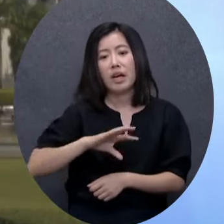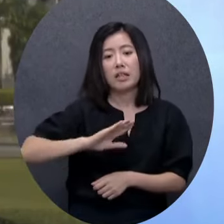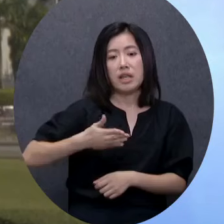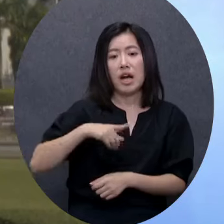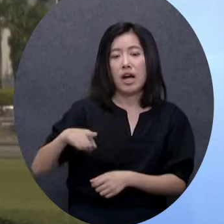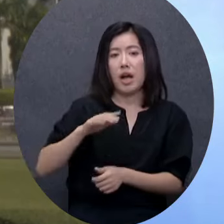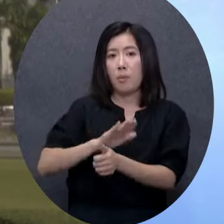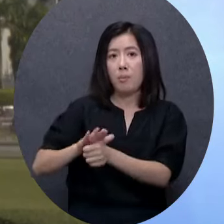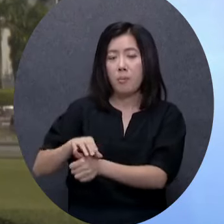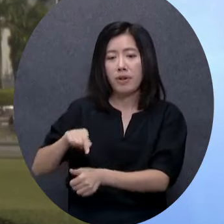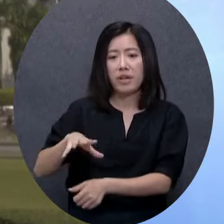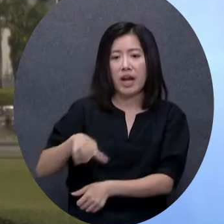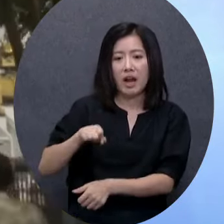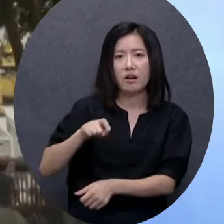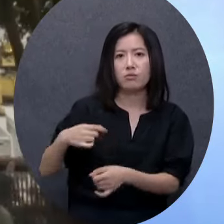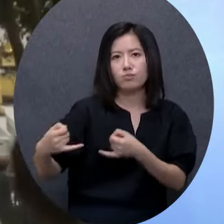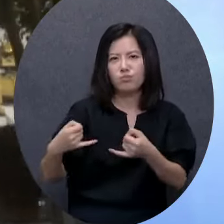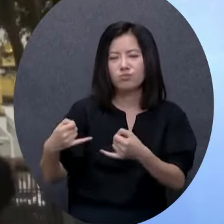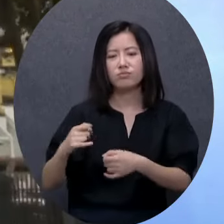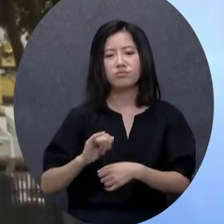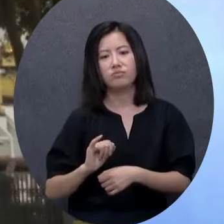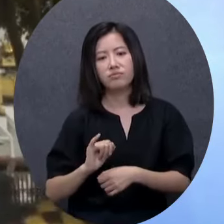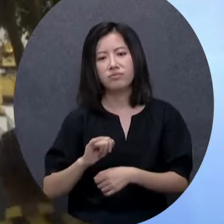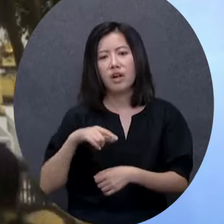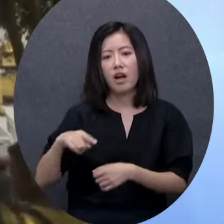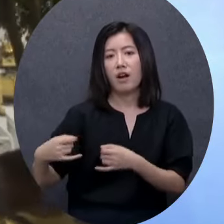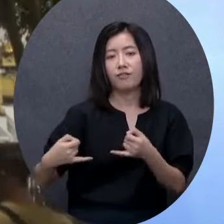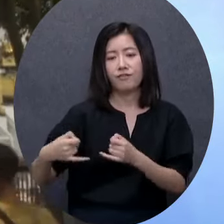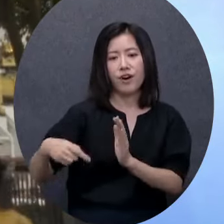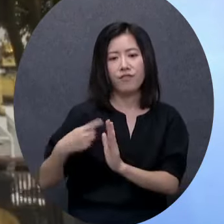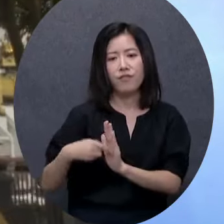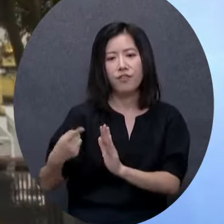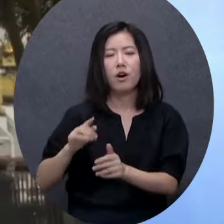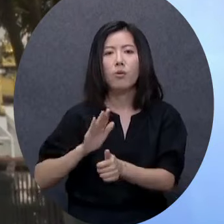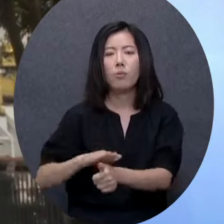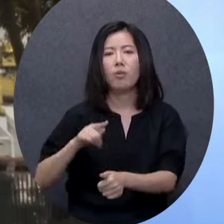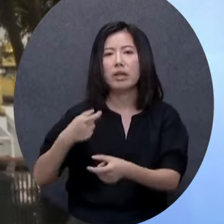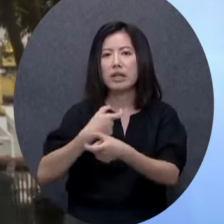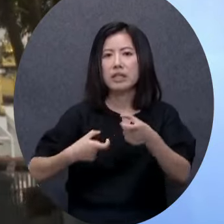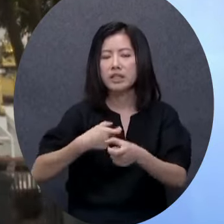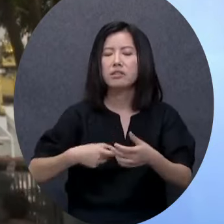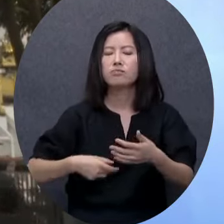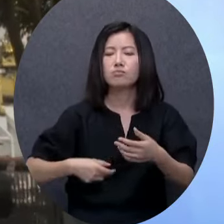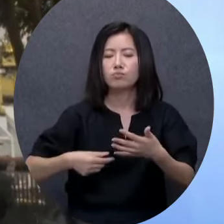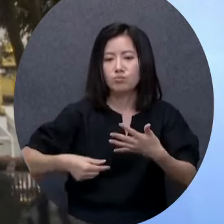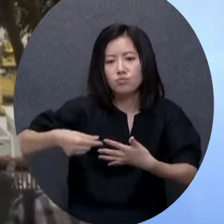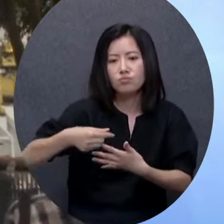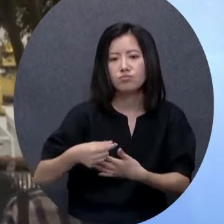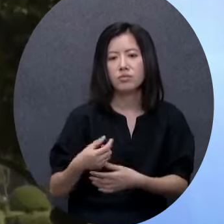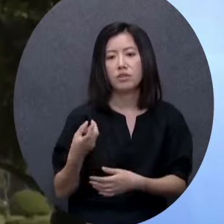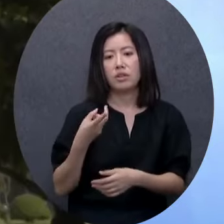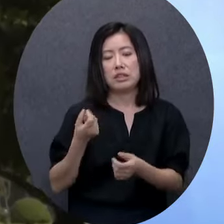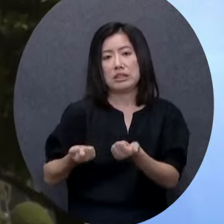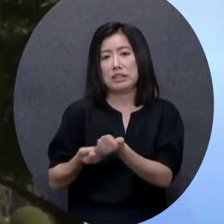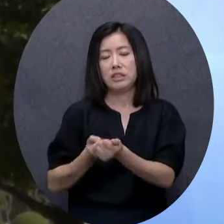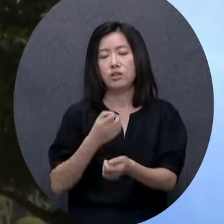援助都不得用於製造對抗衝突，並為防止衝突創造有利經濟社會條件。另外，共同支